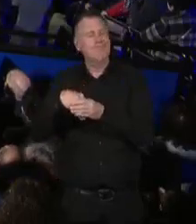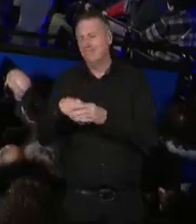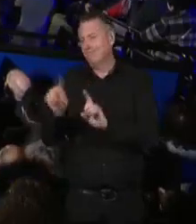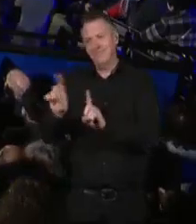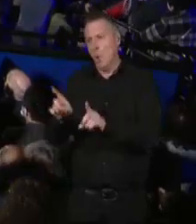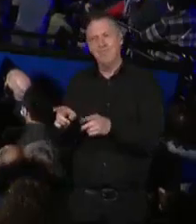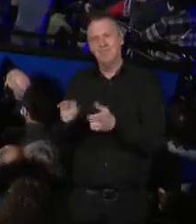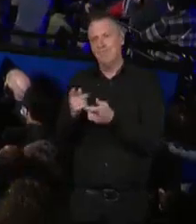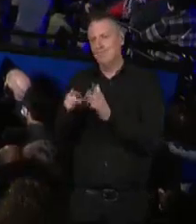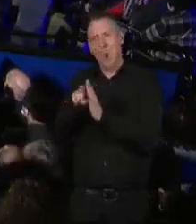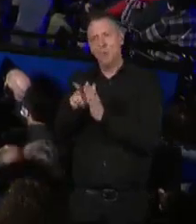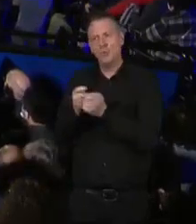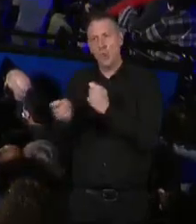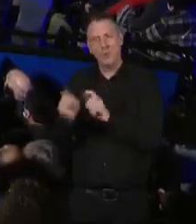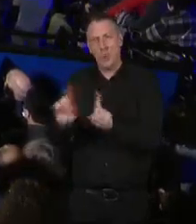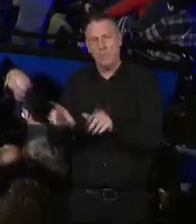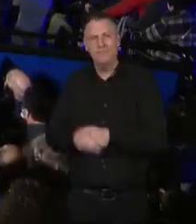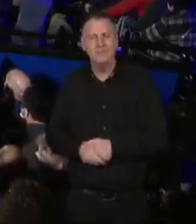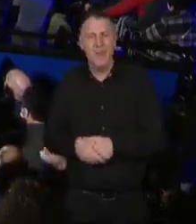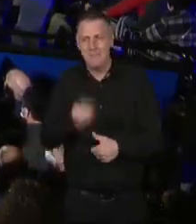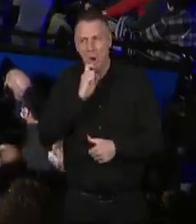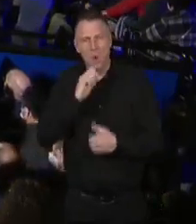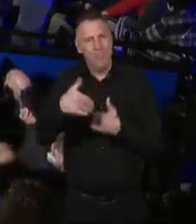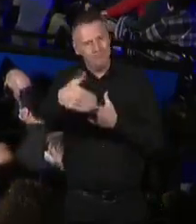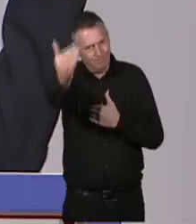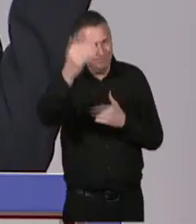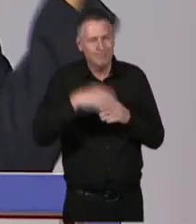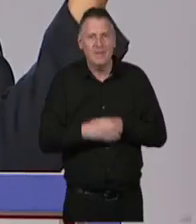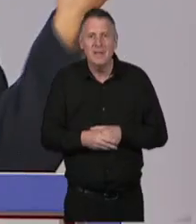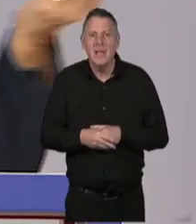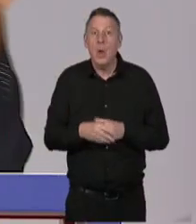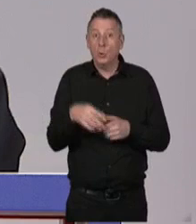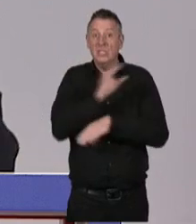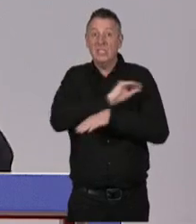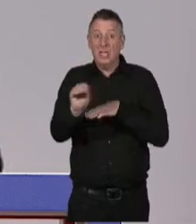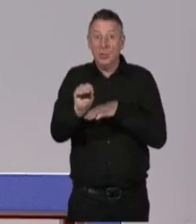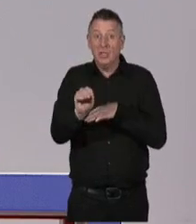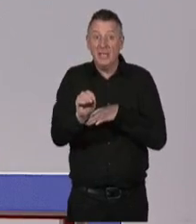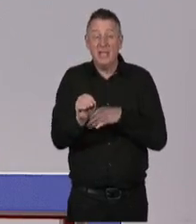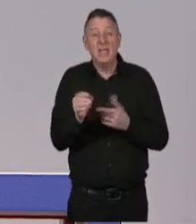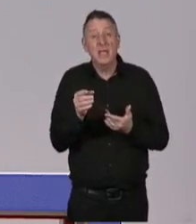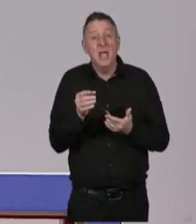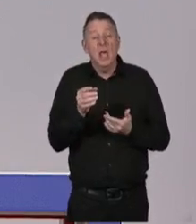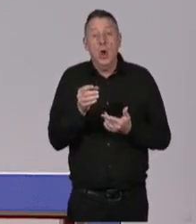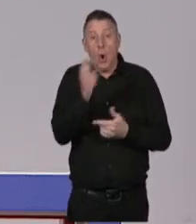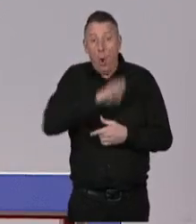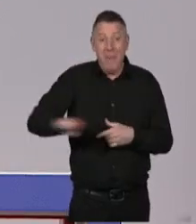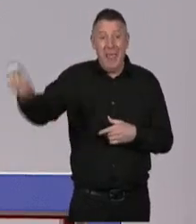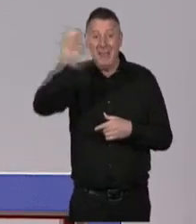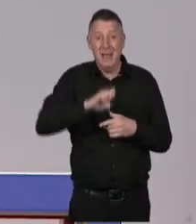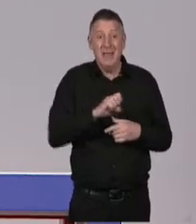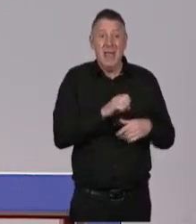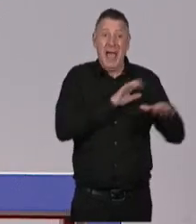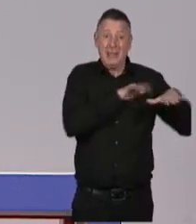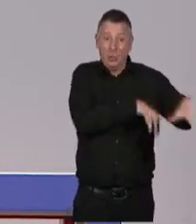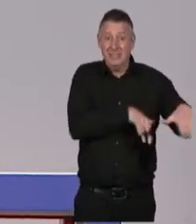Nous devons mettre sur pied une nouvelle organisation pour la sécurité européenne de l'Atlantique à l'Oural.